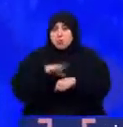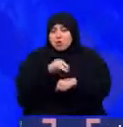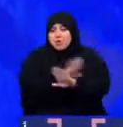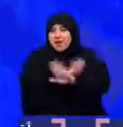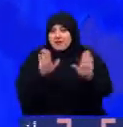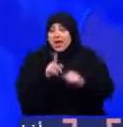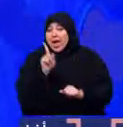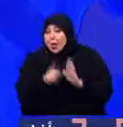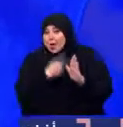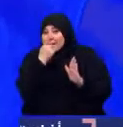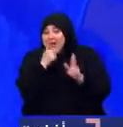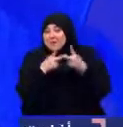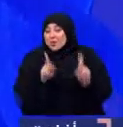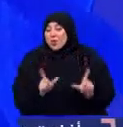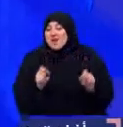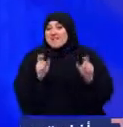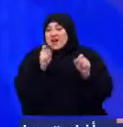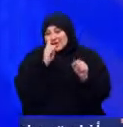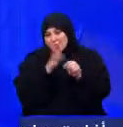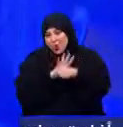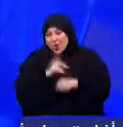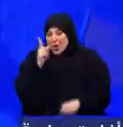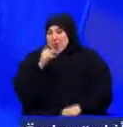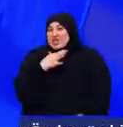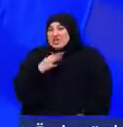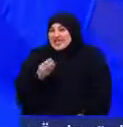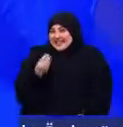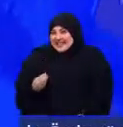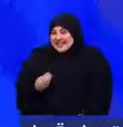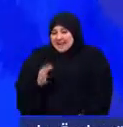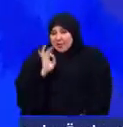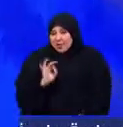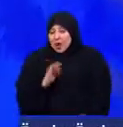الأولى في كوفيد 19 كانت بين